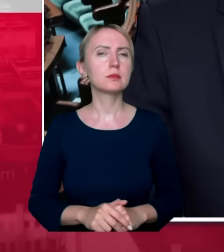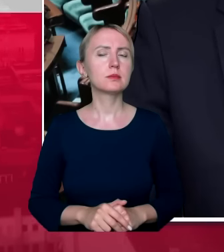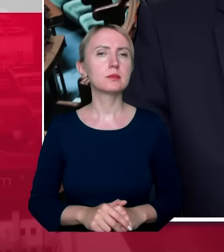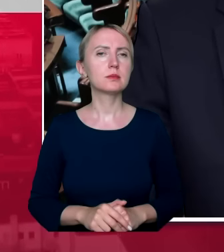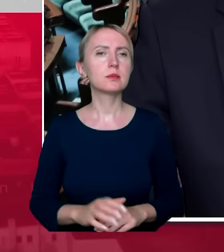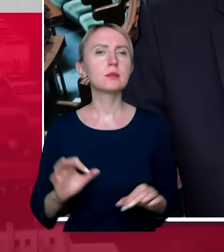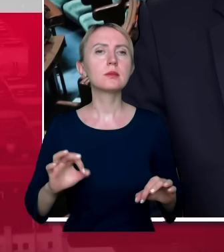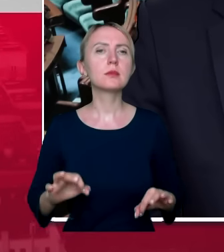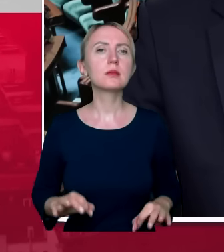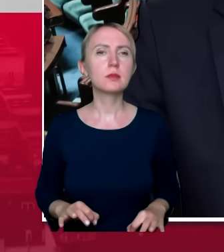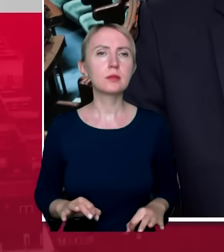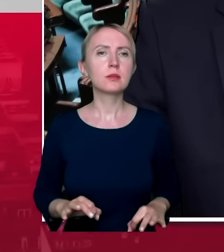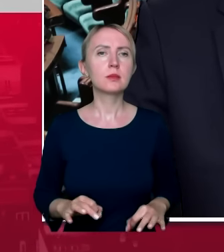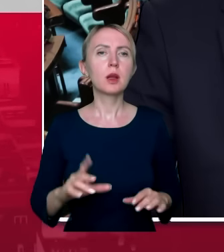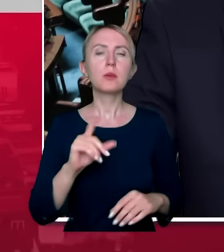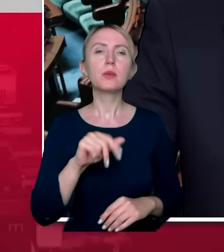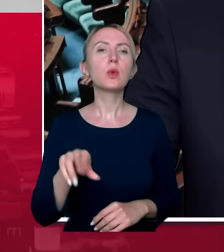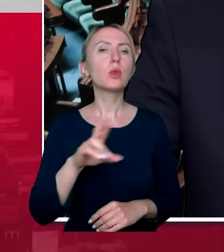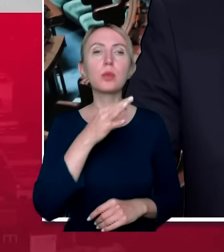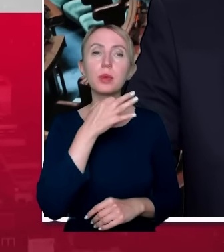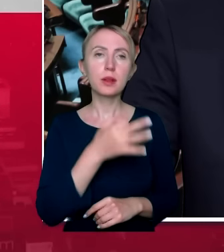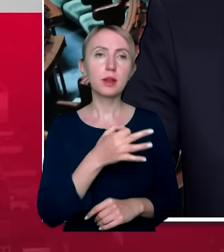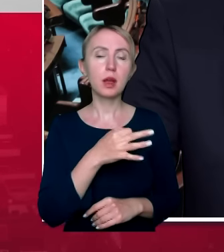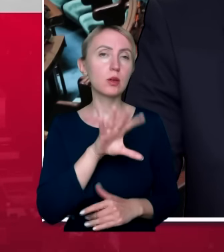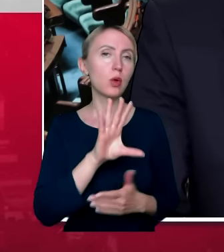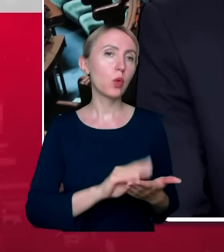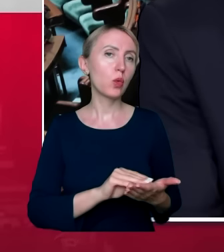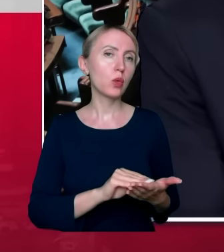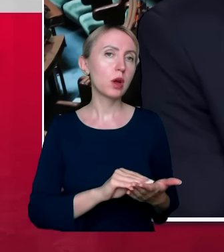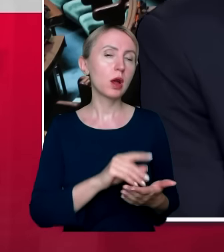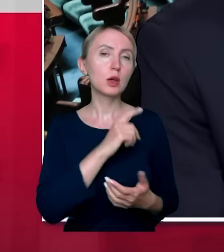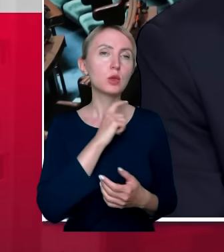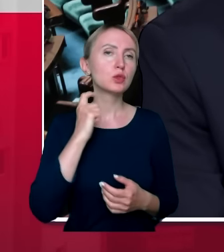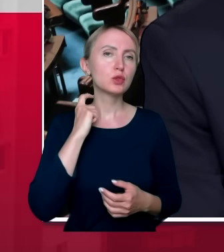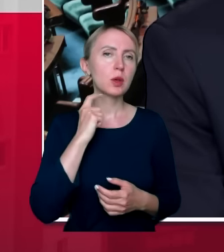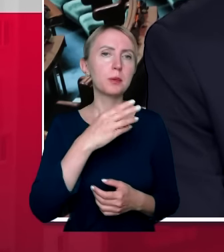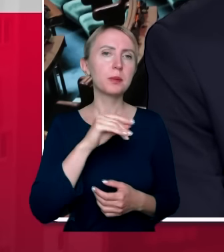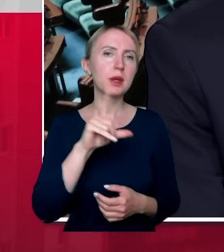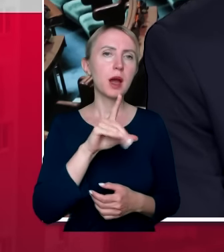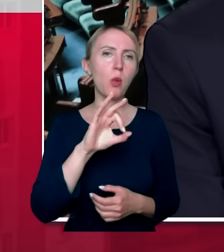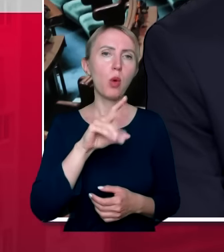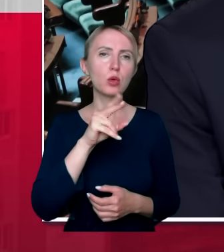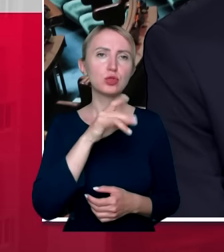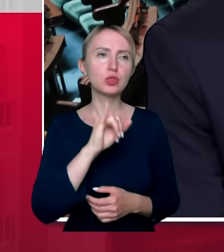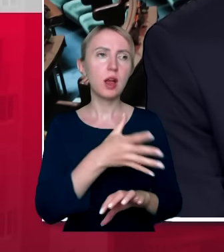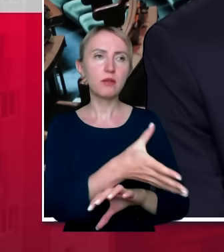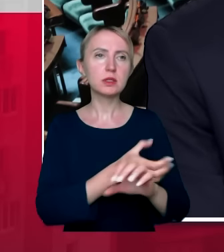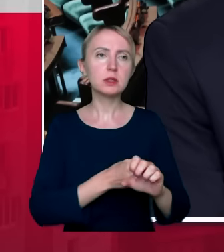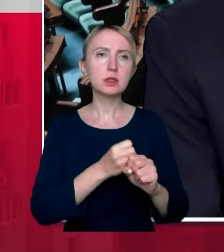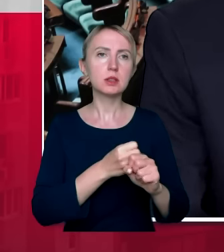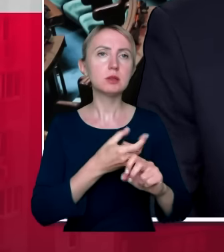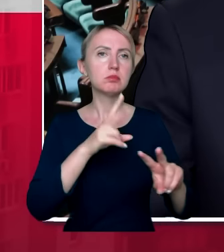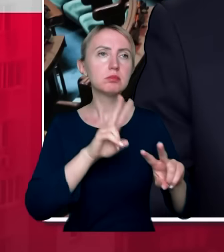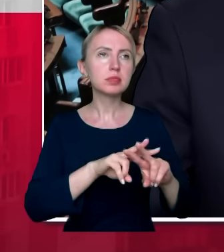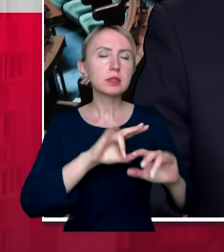Panie Piotrze, pytanie jeszcze raz o zatrzymanie księdza Michała Olszewskiego. Jak to traktować? Jak to traktować